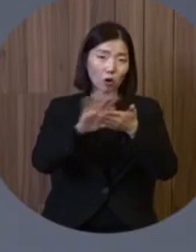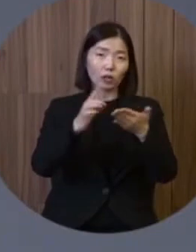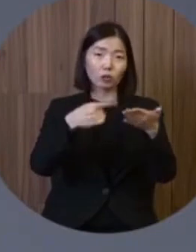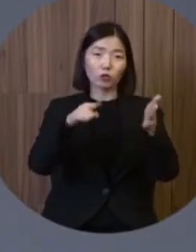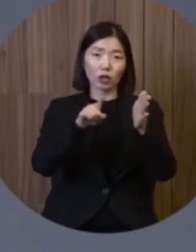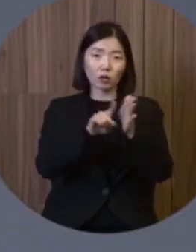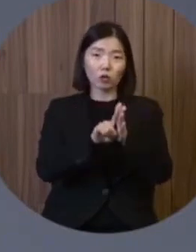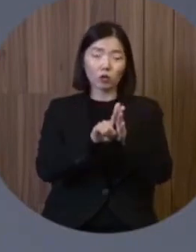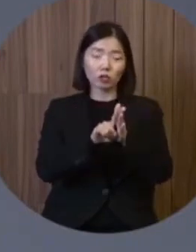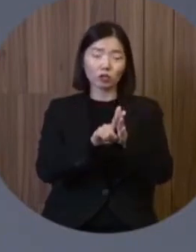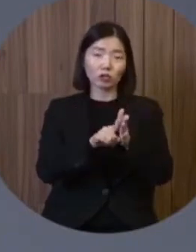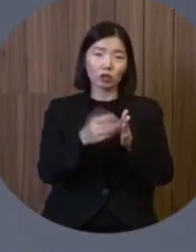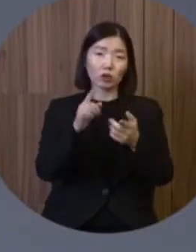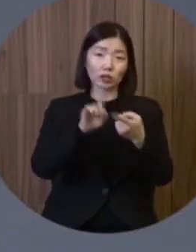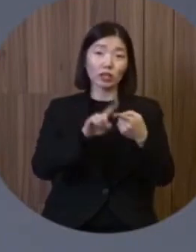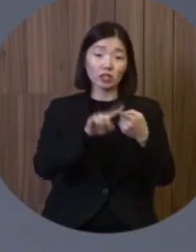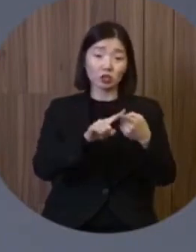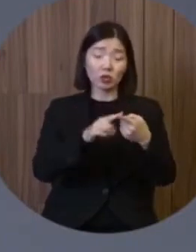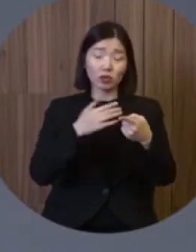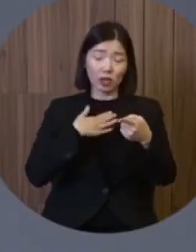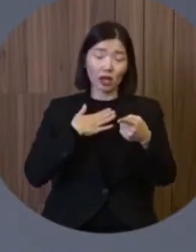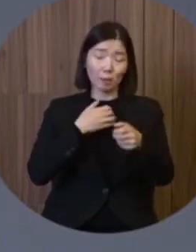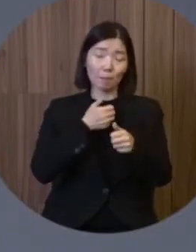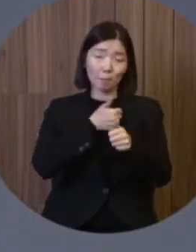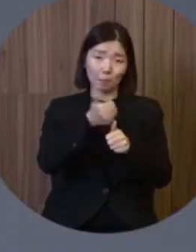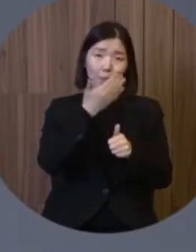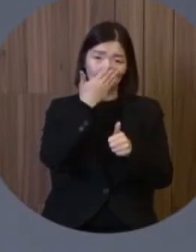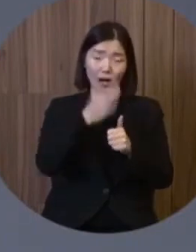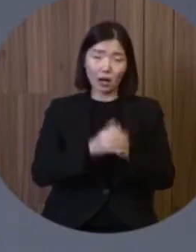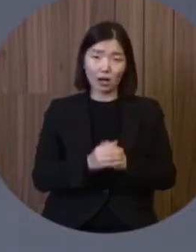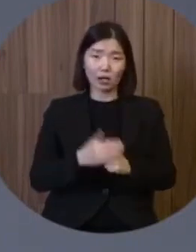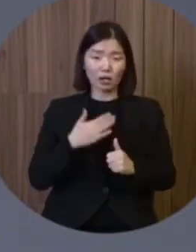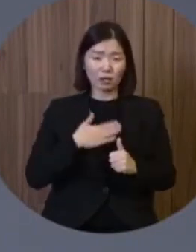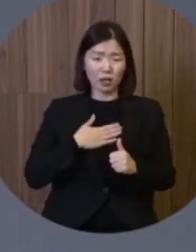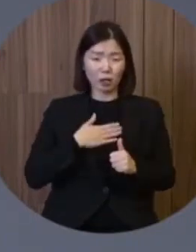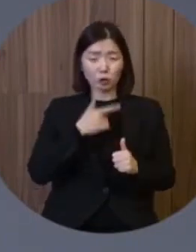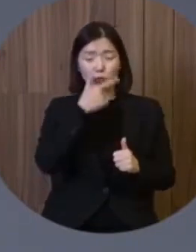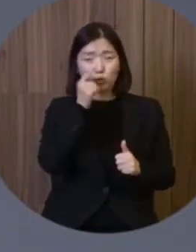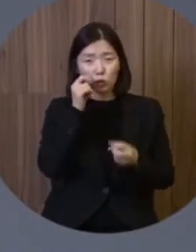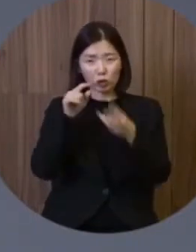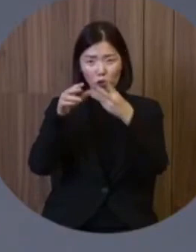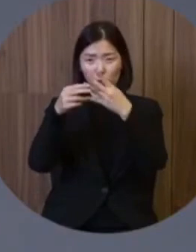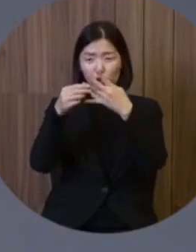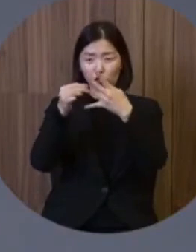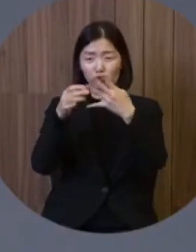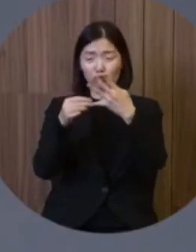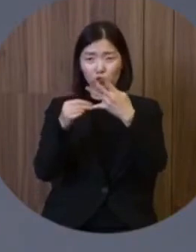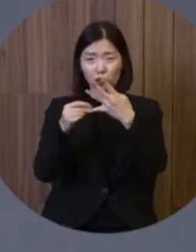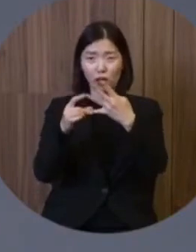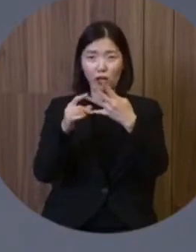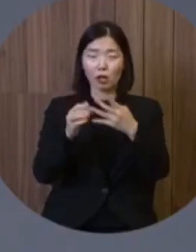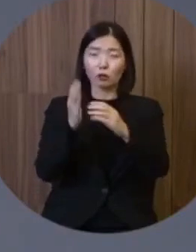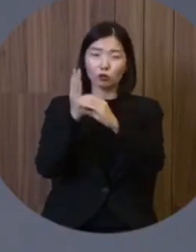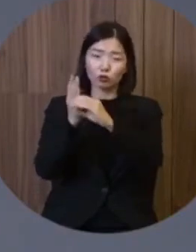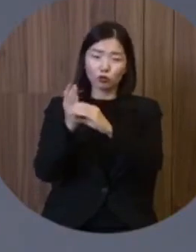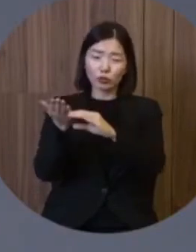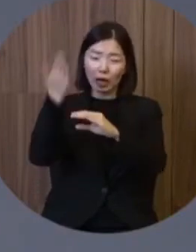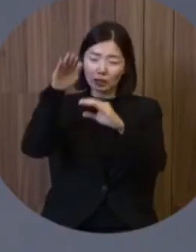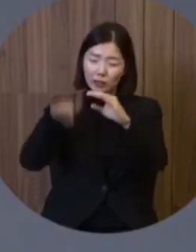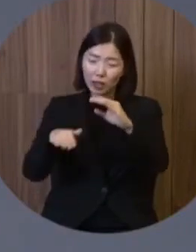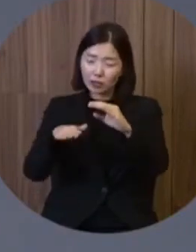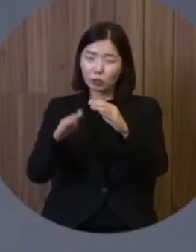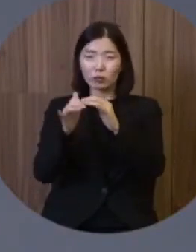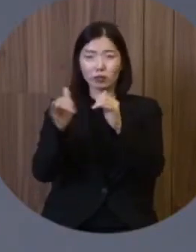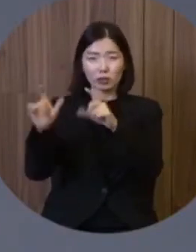개혁은 유능하게 해내겠습니다. 제대로 해내지 못했던 두 개의 기둥, 중산층과 서민의